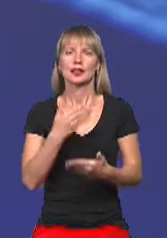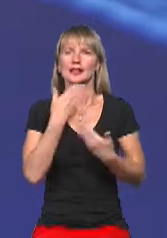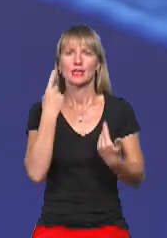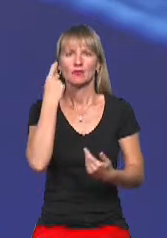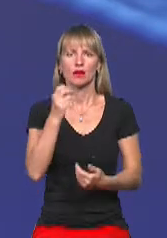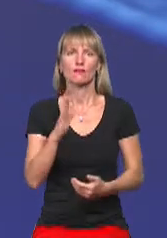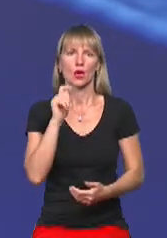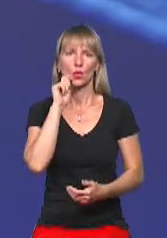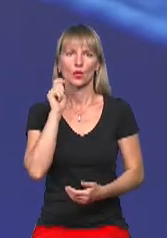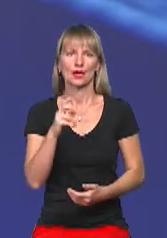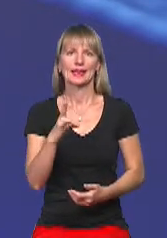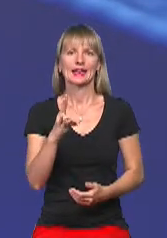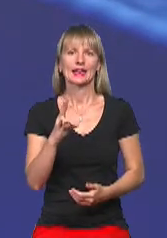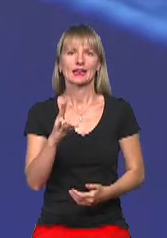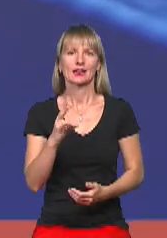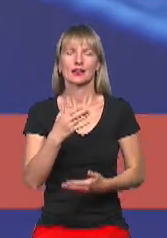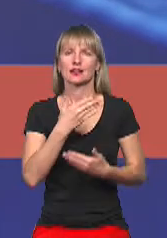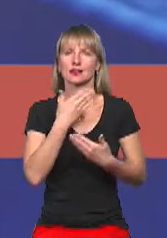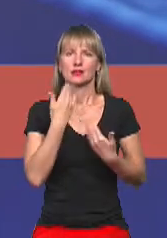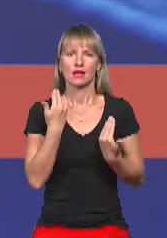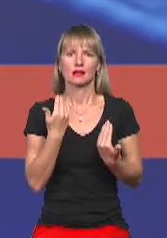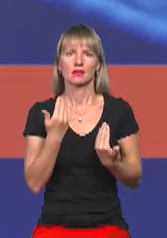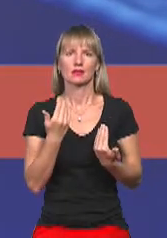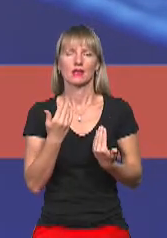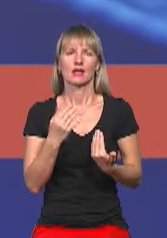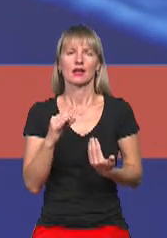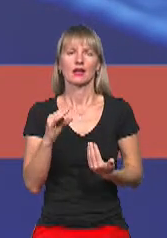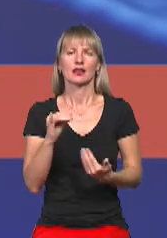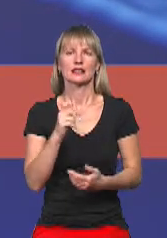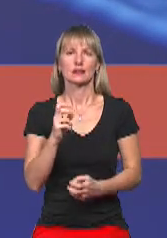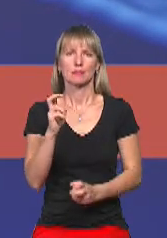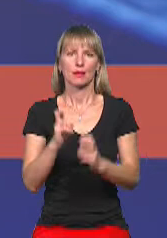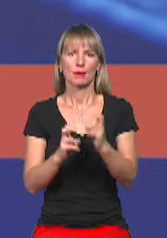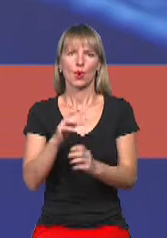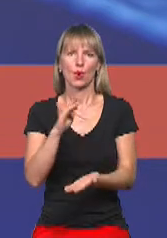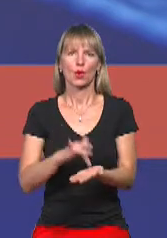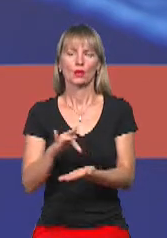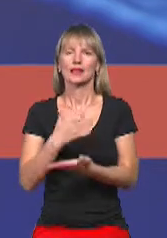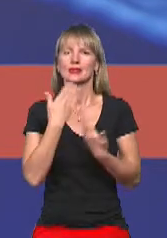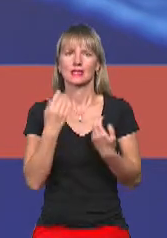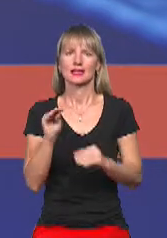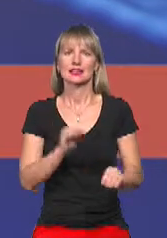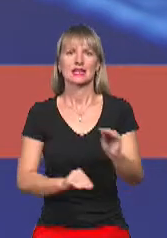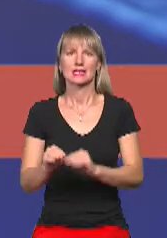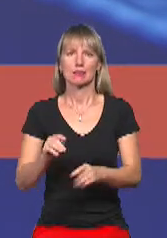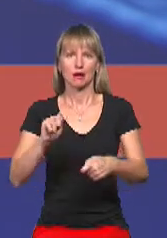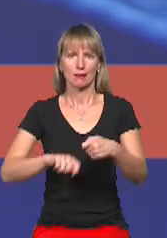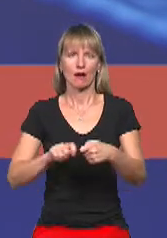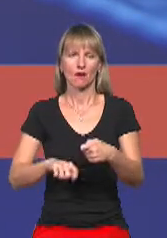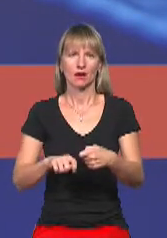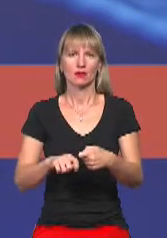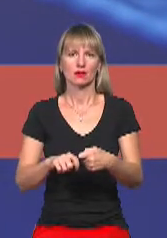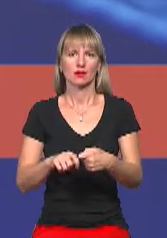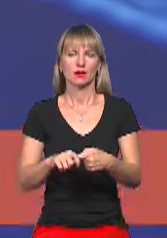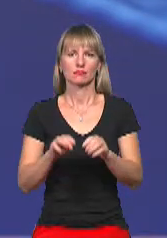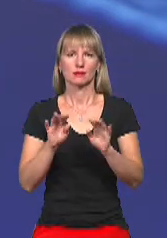То есть в Украине, в ни одном из загрязненных промысловых городов, нет такой системы мониторинга, которая бы позволяла